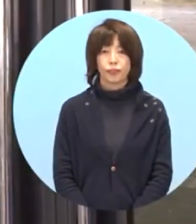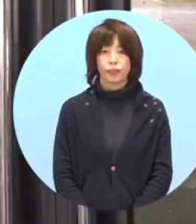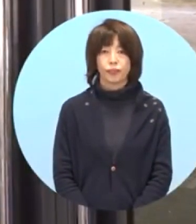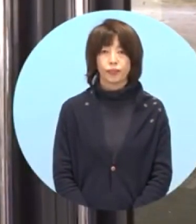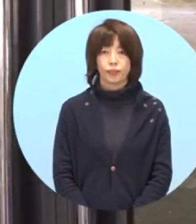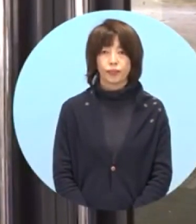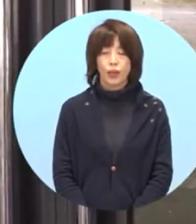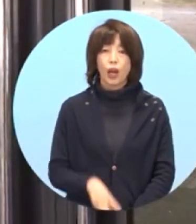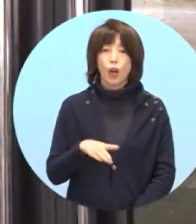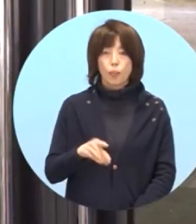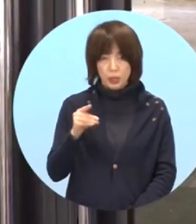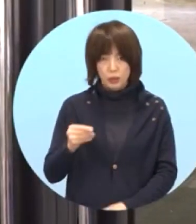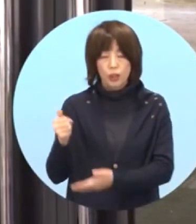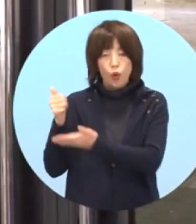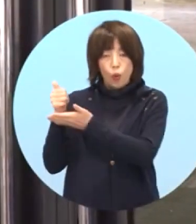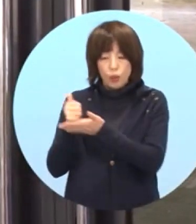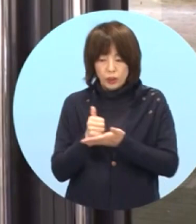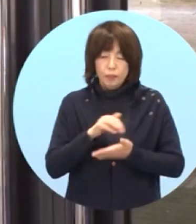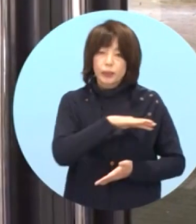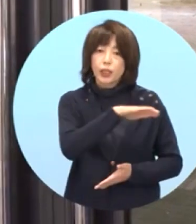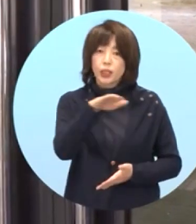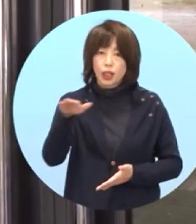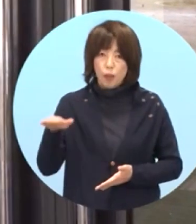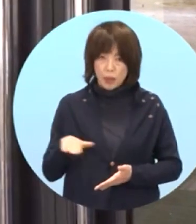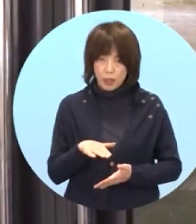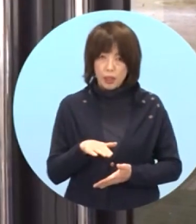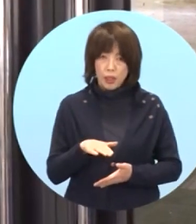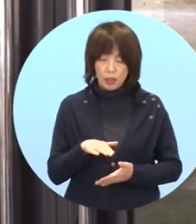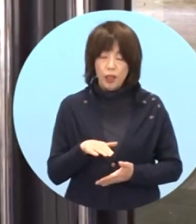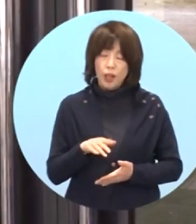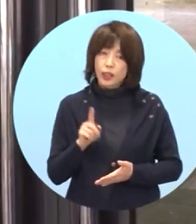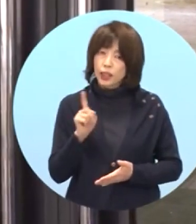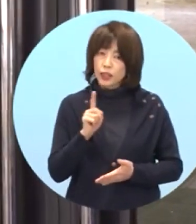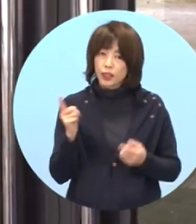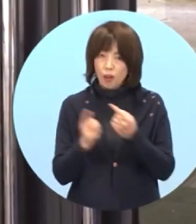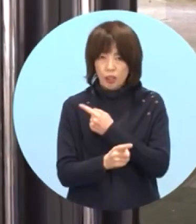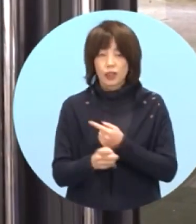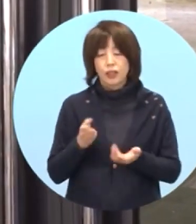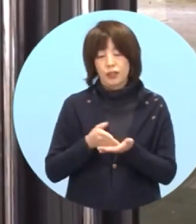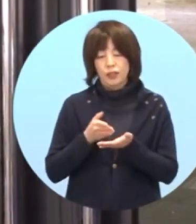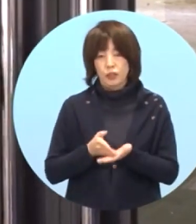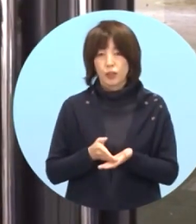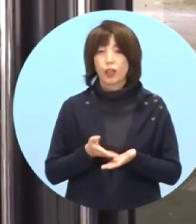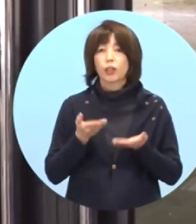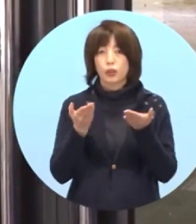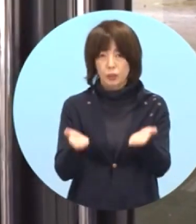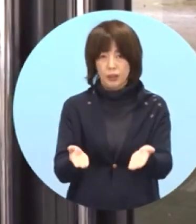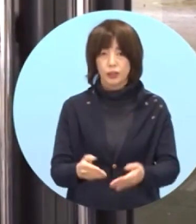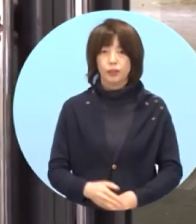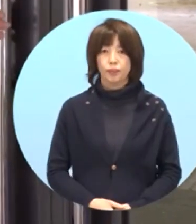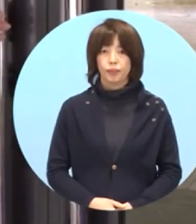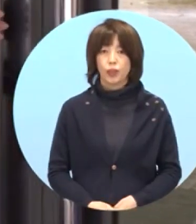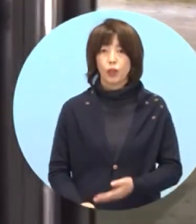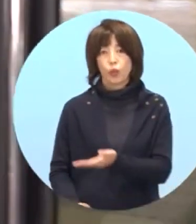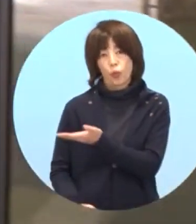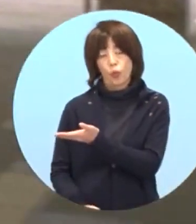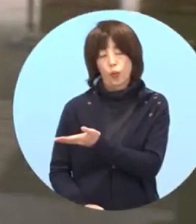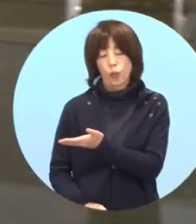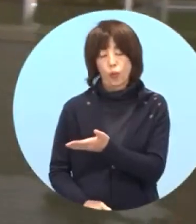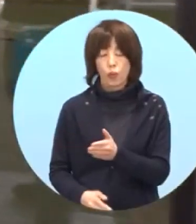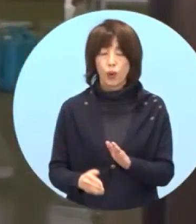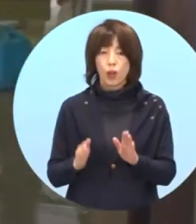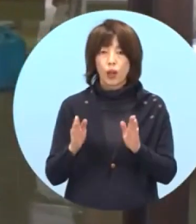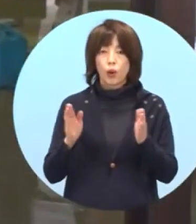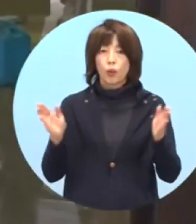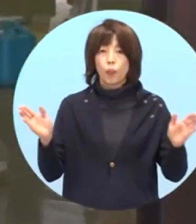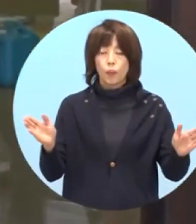まずは観客の皆様にとってのリニューアルポイントをご紹介いたします。こちら正面玄